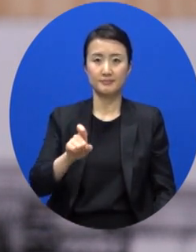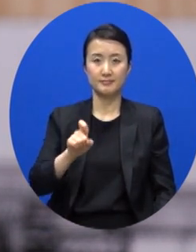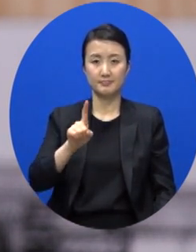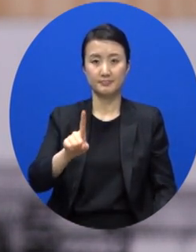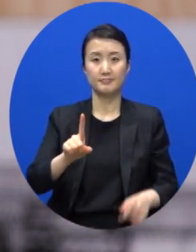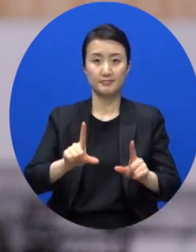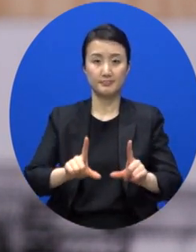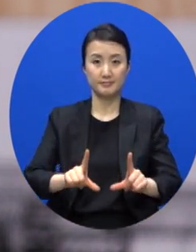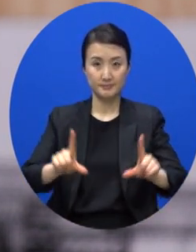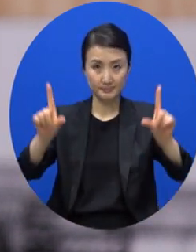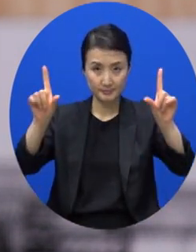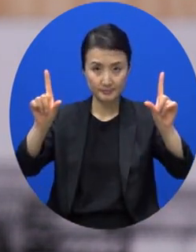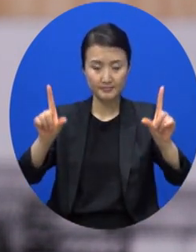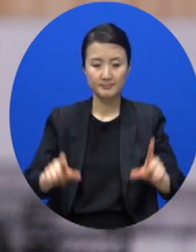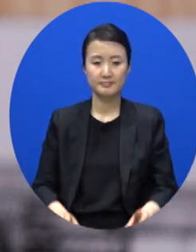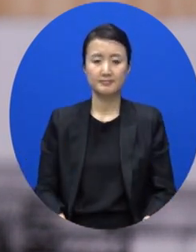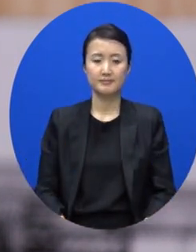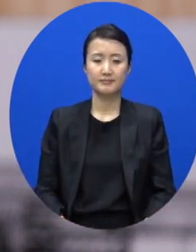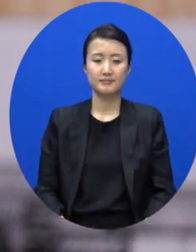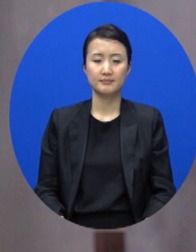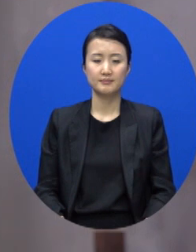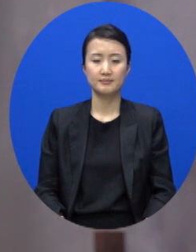2011년도에 제가